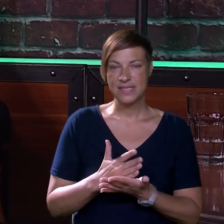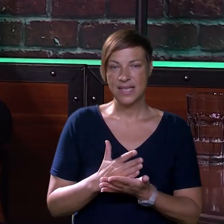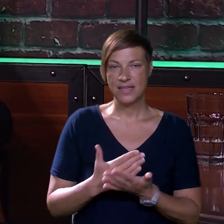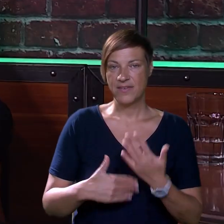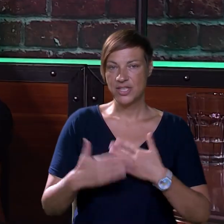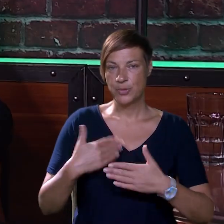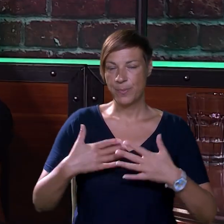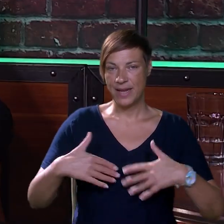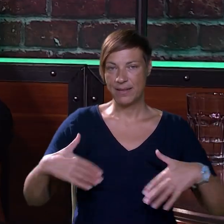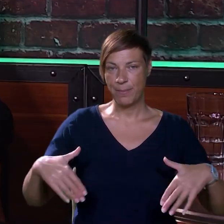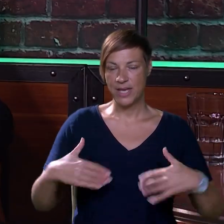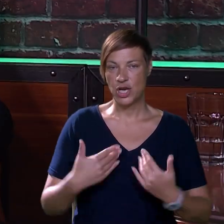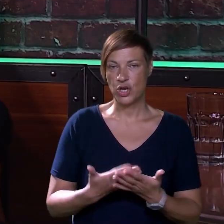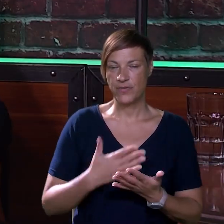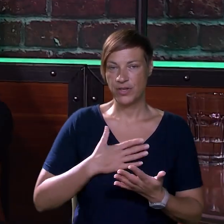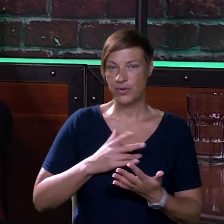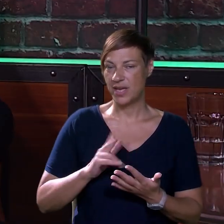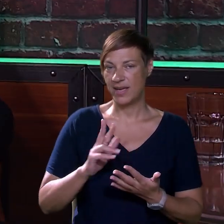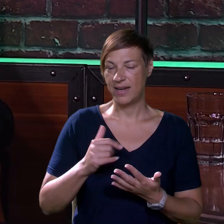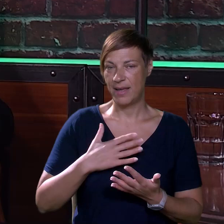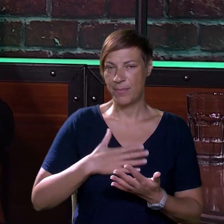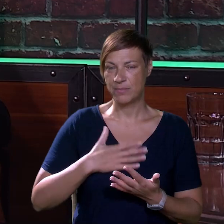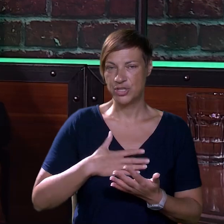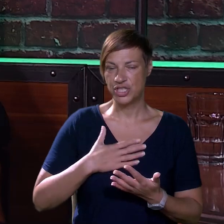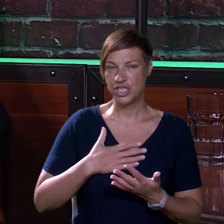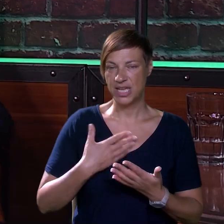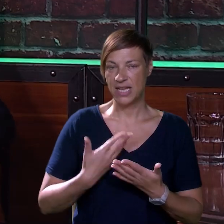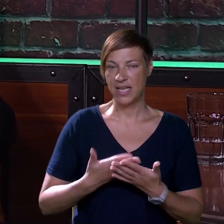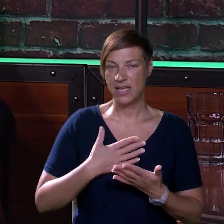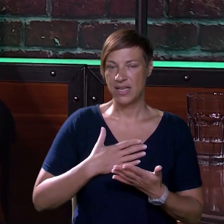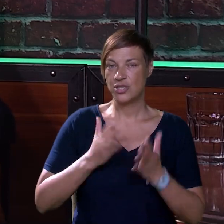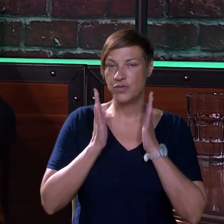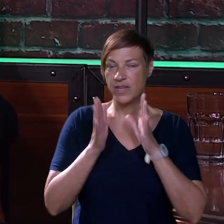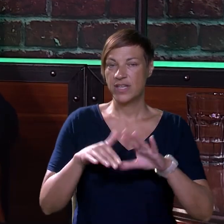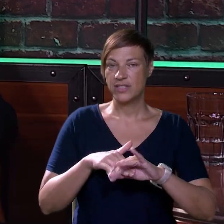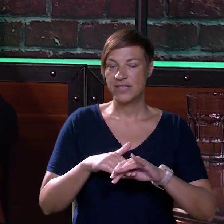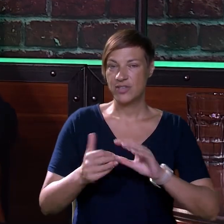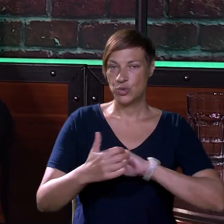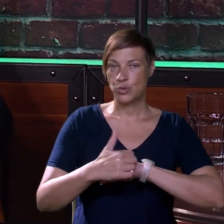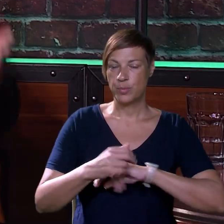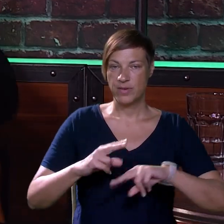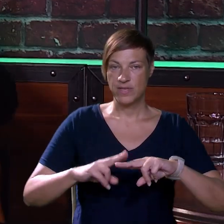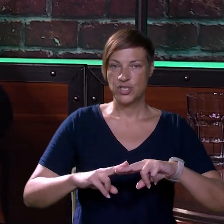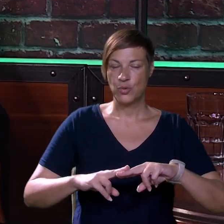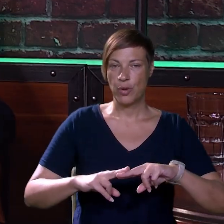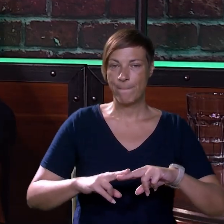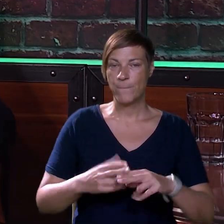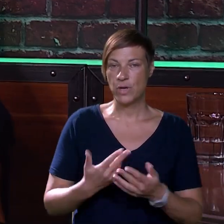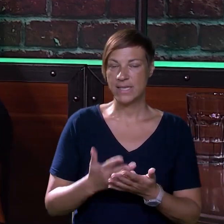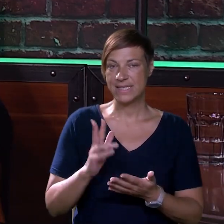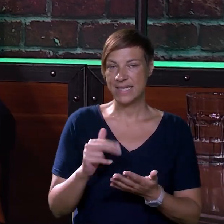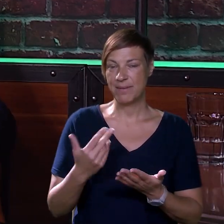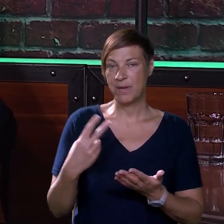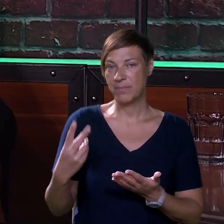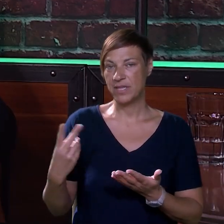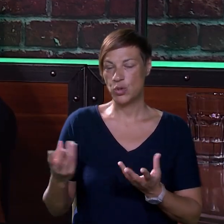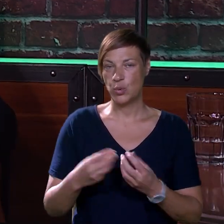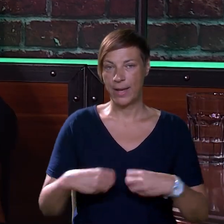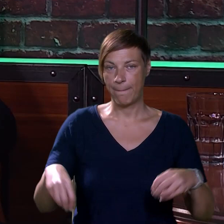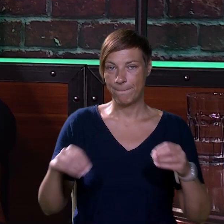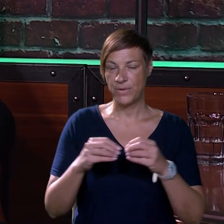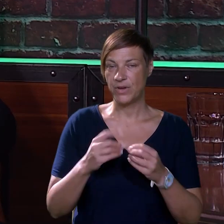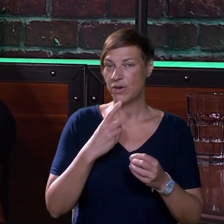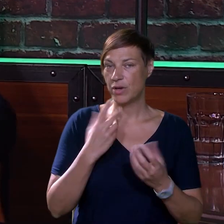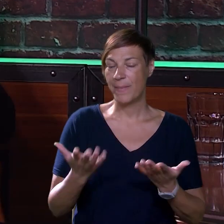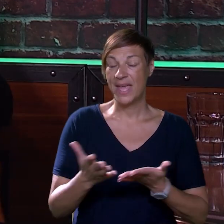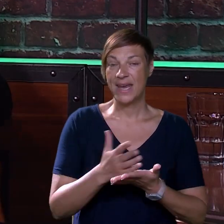pred mirovinu, znači ja nemam ambicija, znači ja ću vjerojatno karijeru završiti u Dubrovačkoj bolnici, jer ja pogotovo što imam niz drugih projekata koji